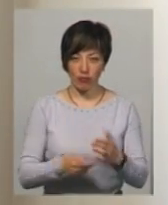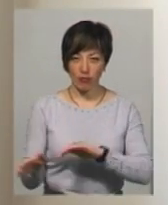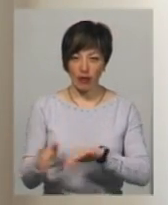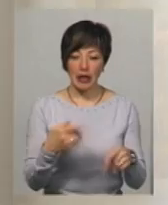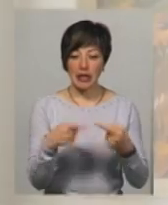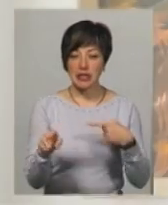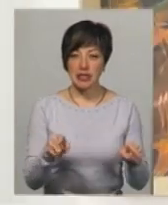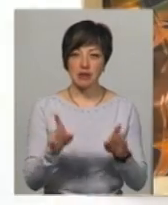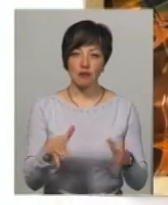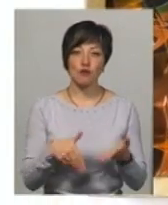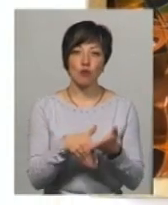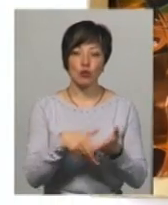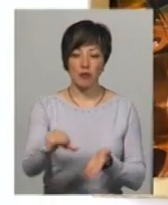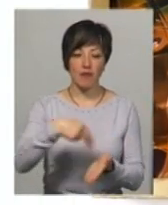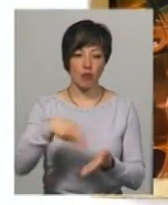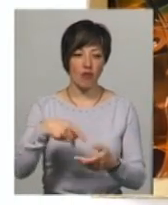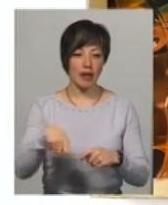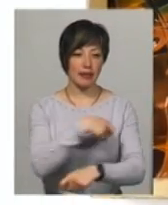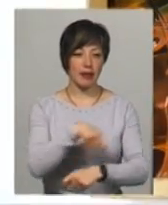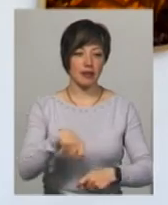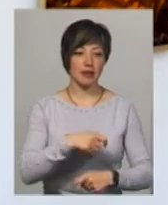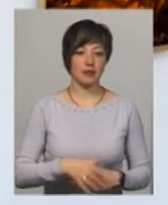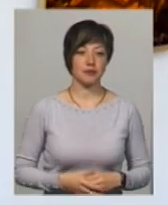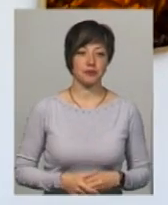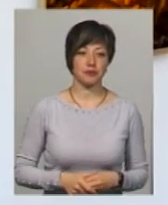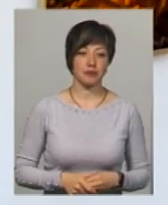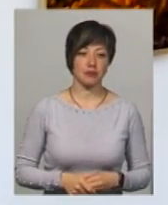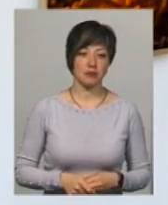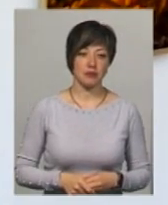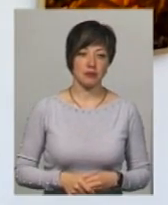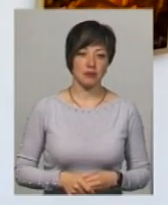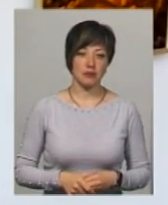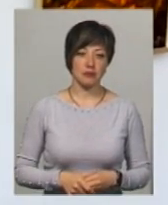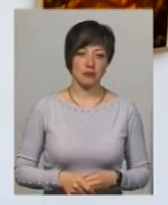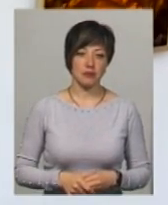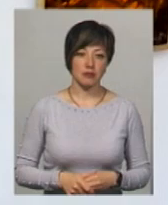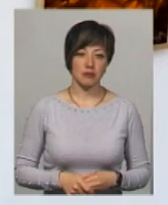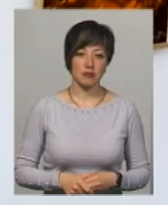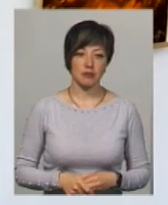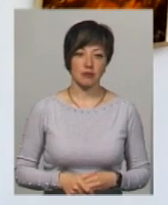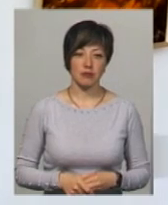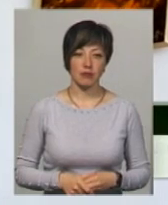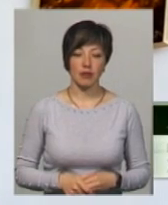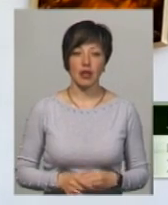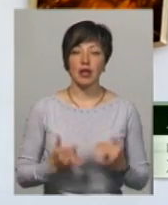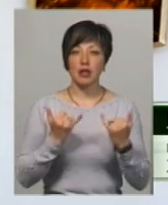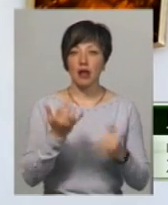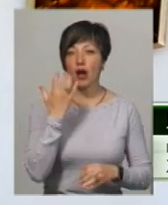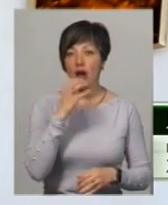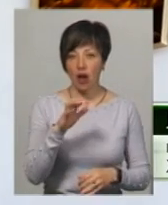різниця полягає у способі фарбування тканини. Для гарячого батику художник